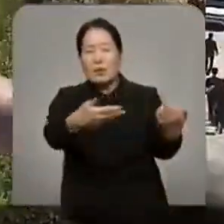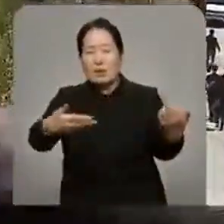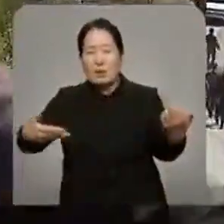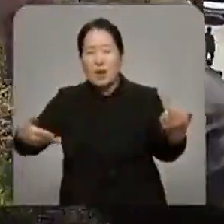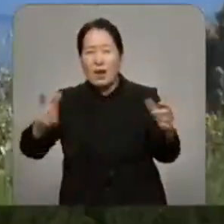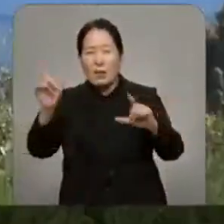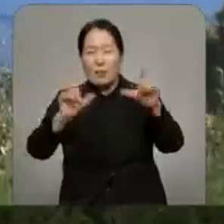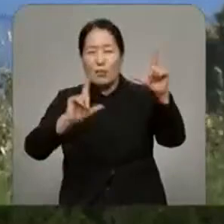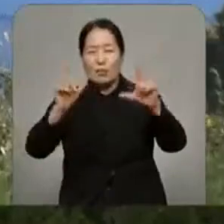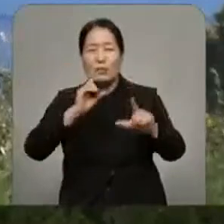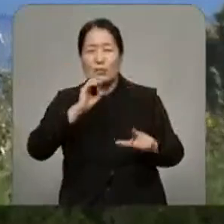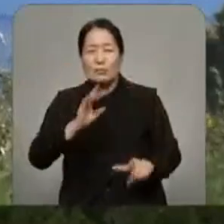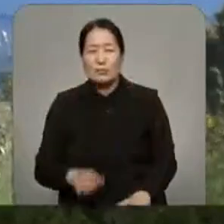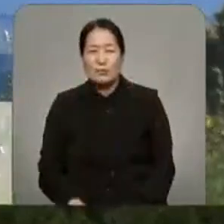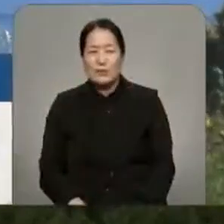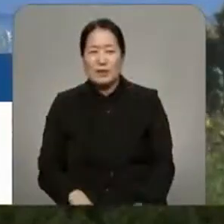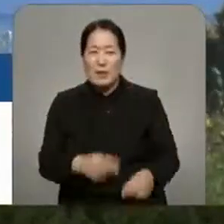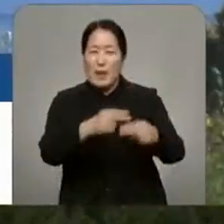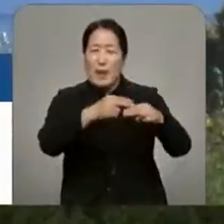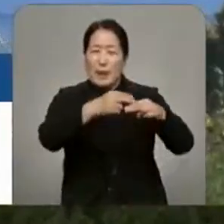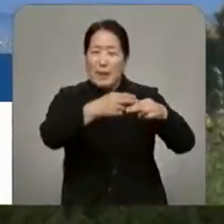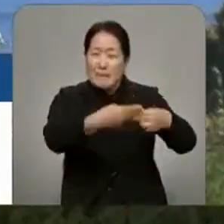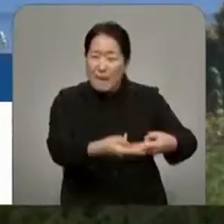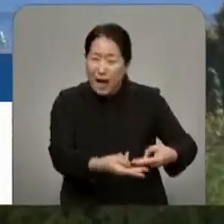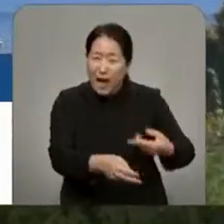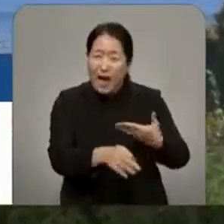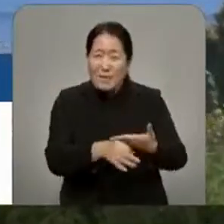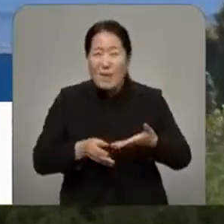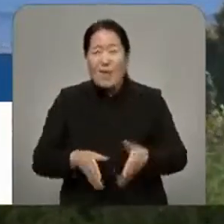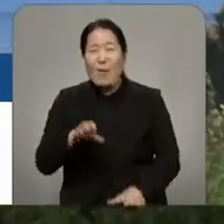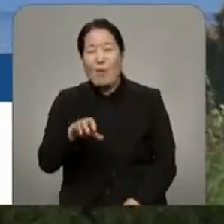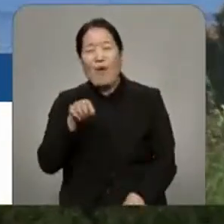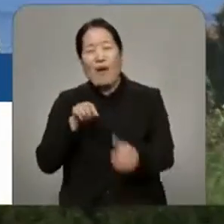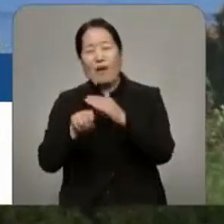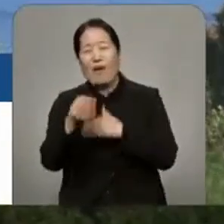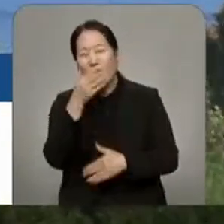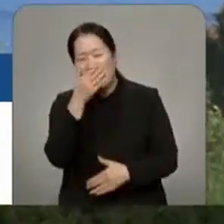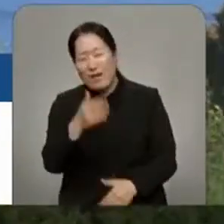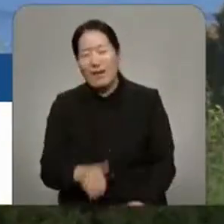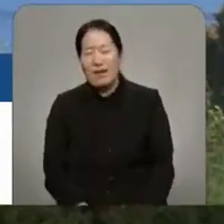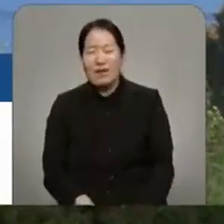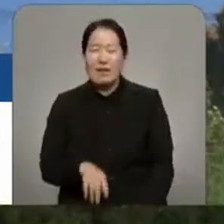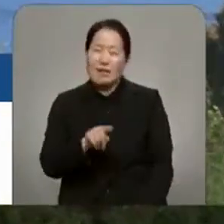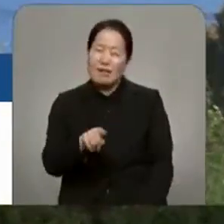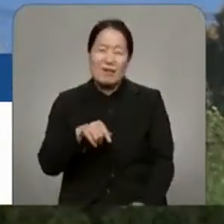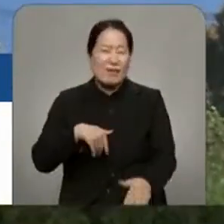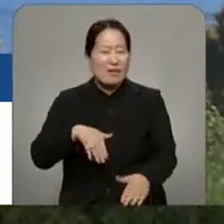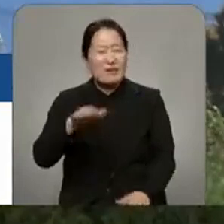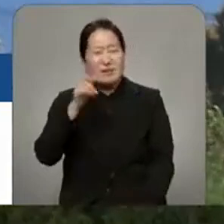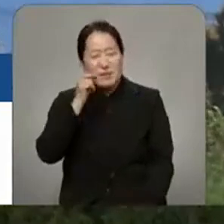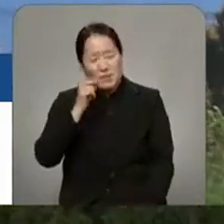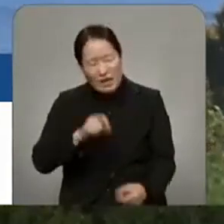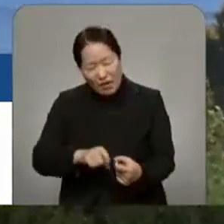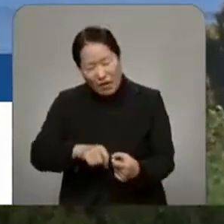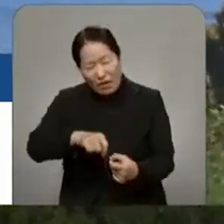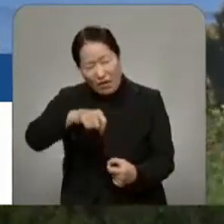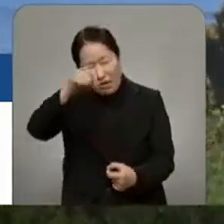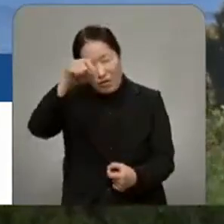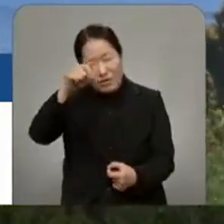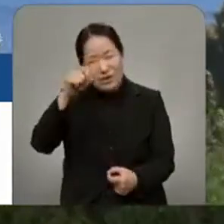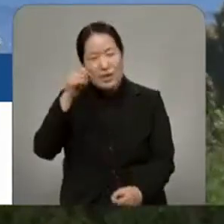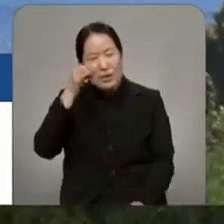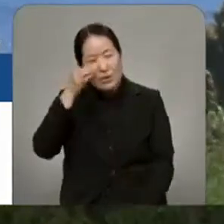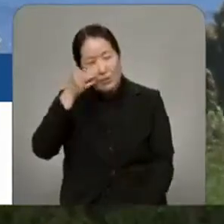여기 소양강 댐이 무너져야 우리 만날 수 있는 그런 내 고향이잖아요. 이제 그건 영원히 갈 수도 없고 볼 수도 없는